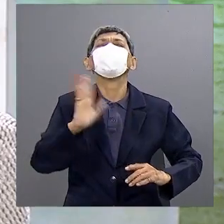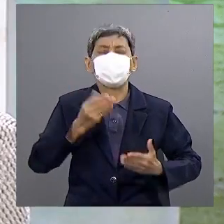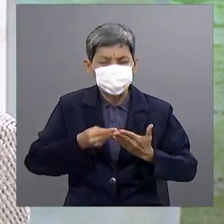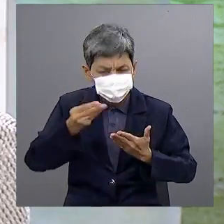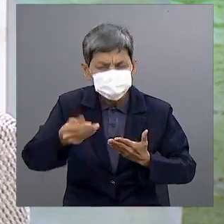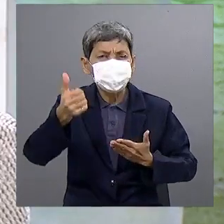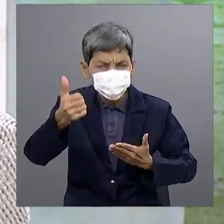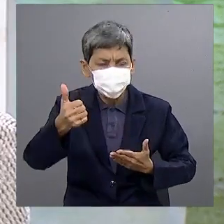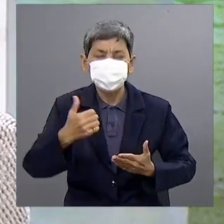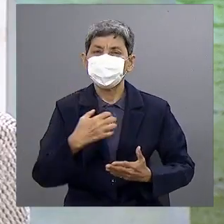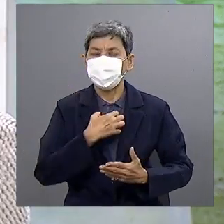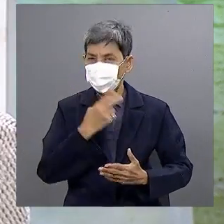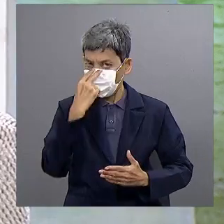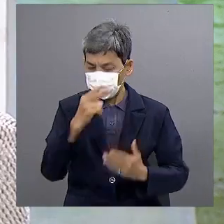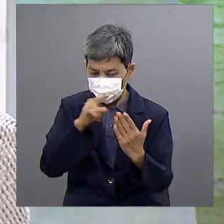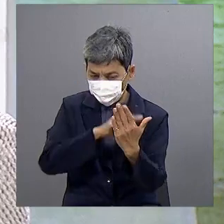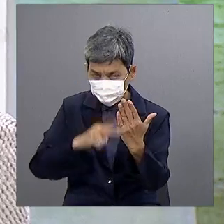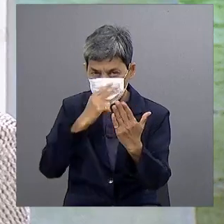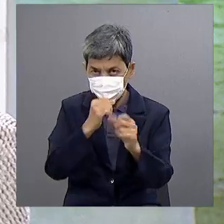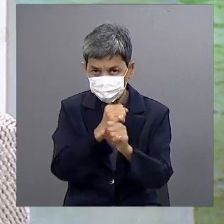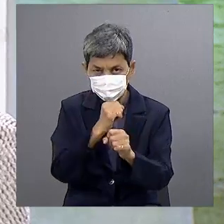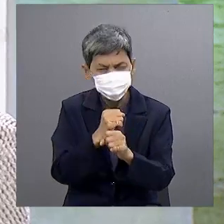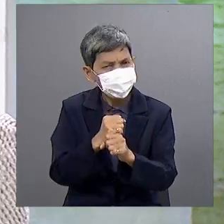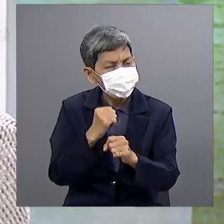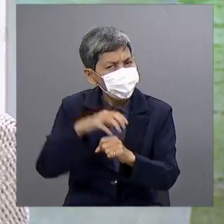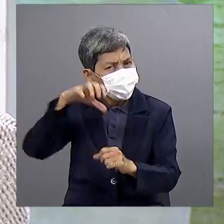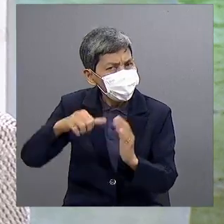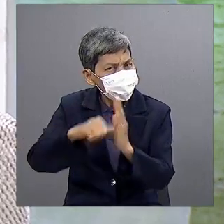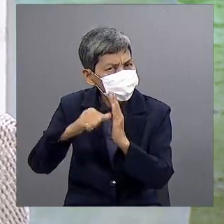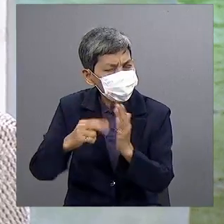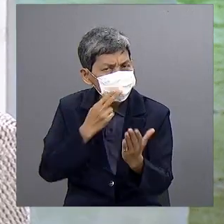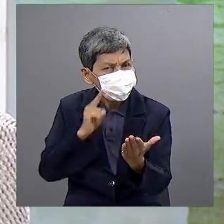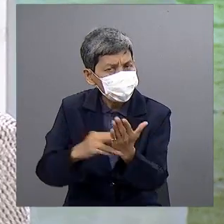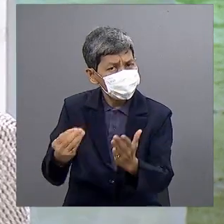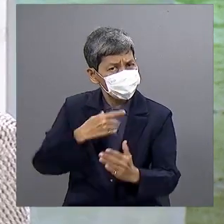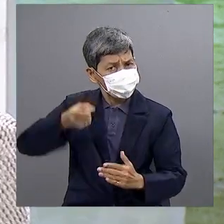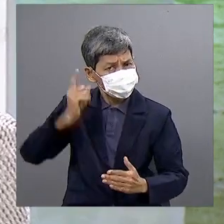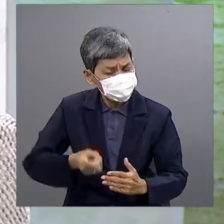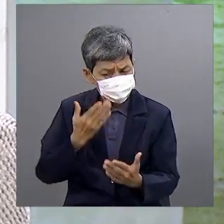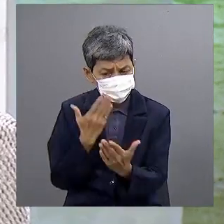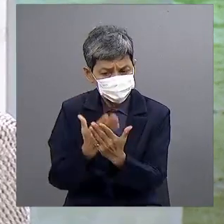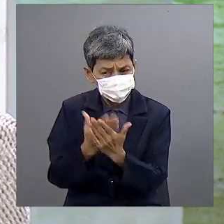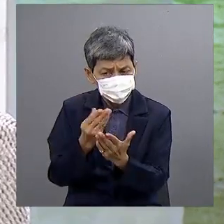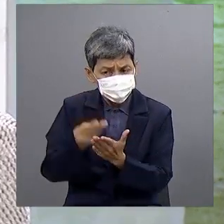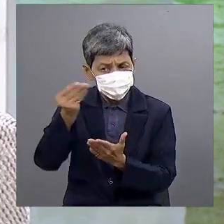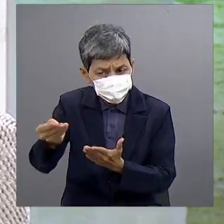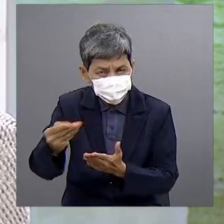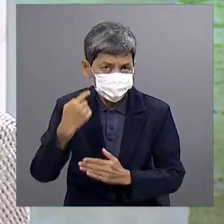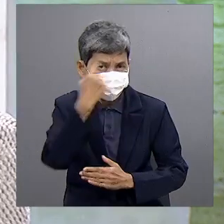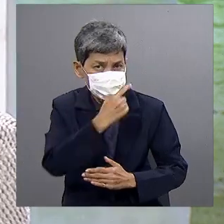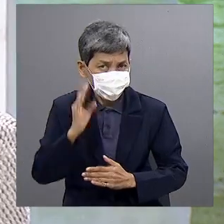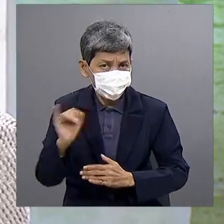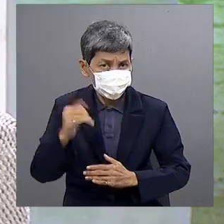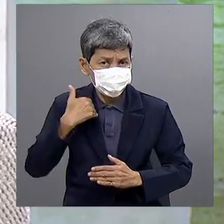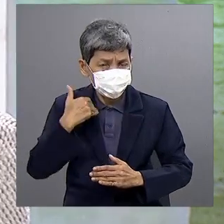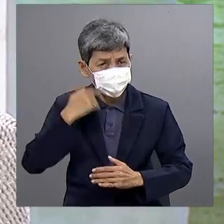ากให้ตรวจสอบให้ชัดเจนว่ามาจากทางกรมจริงๆหรือไม ่ หรือเงินที่เราจ่ายไปมันเข้ากระเป๋าของมิจฉาชีพถ้าไม่แน่ใจโท